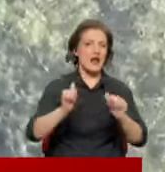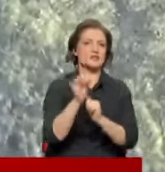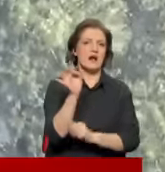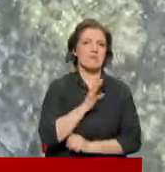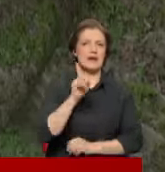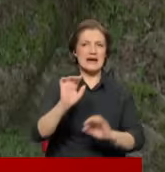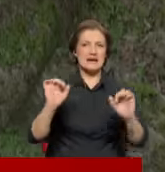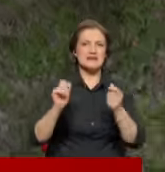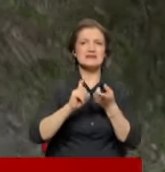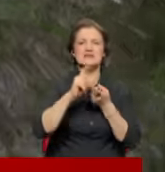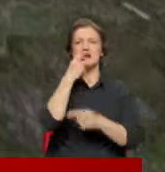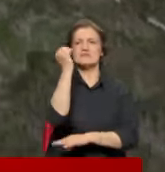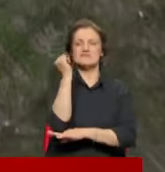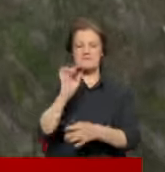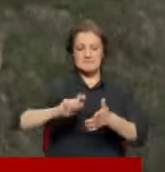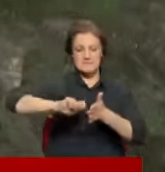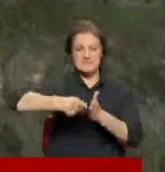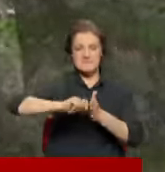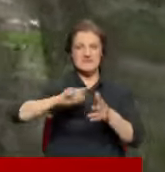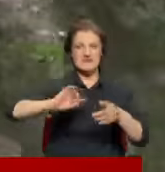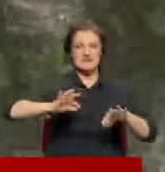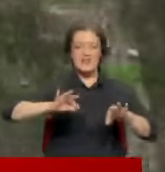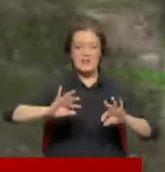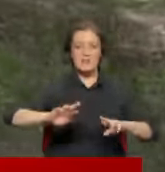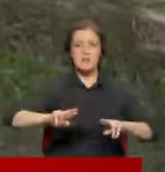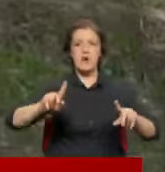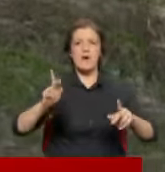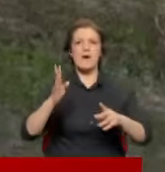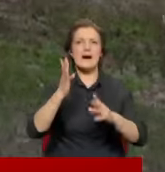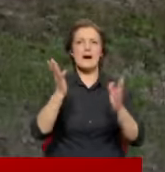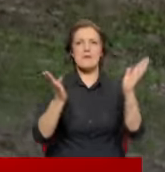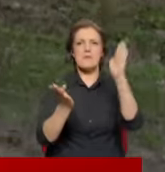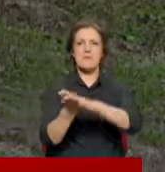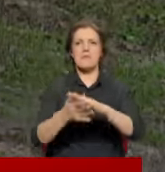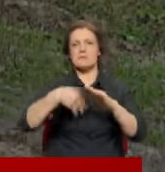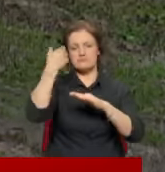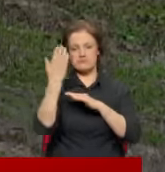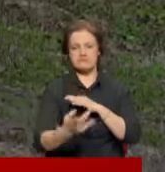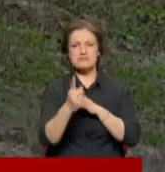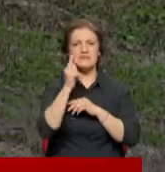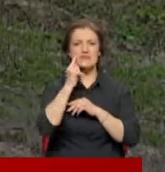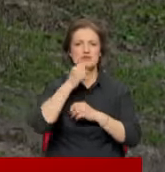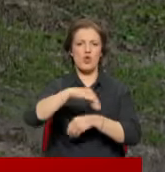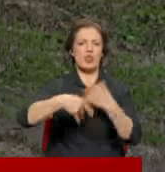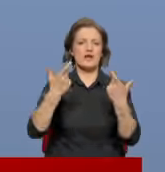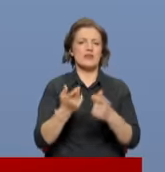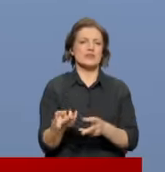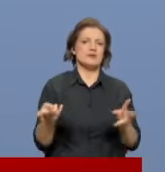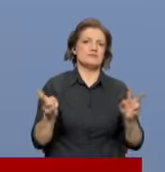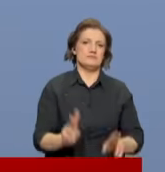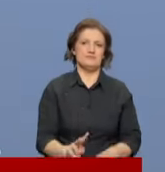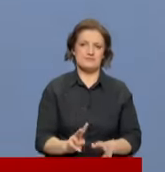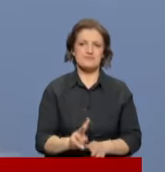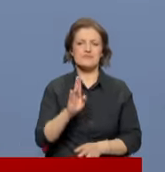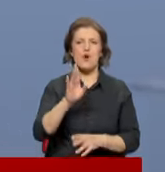haberi. Teleferik direği bağlantı yerlerinden kırıldı. Kabinlerden biri yere çakıldı. Bir kişi olay yerinde hayatını